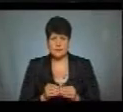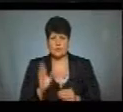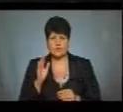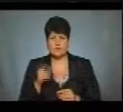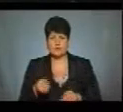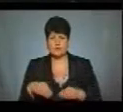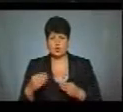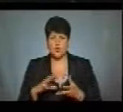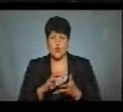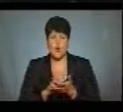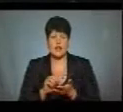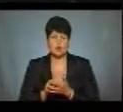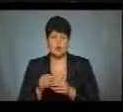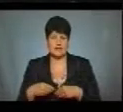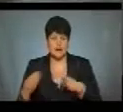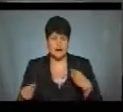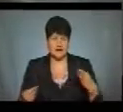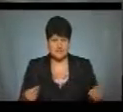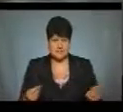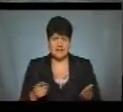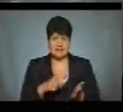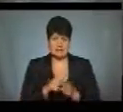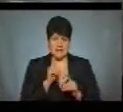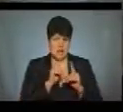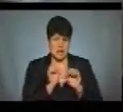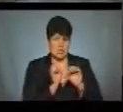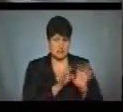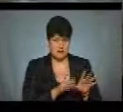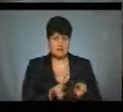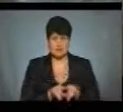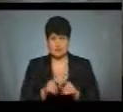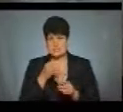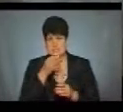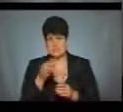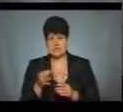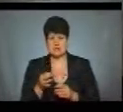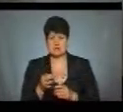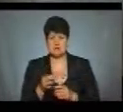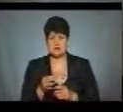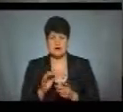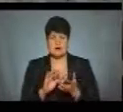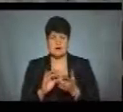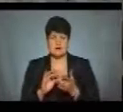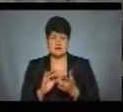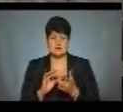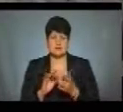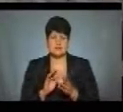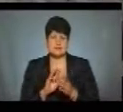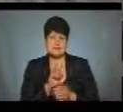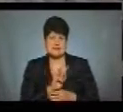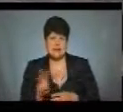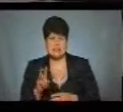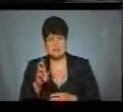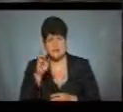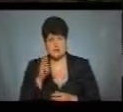двох пляжів, директору відкритого басейну та міській раді. Також їх оприлюднять на сайті Держпродспоживслужби. Богдана Сарабун,